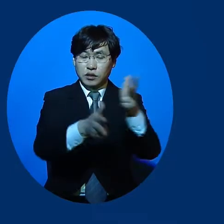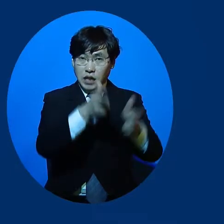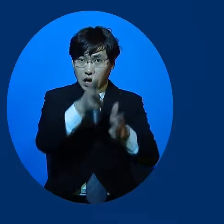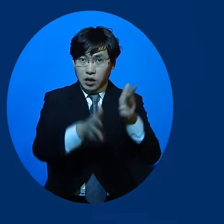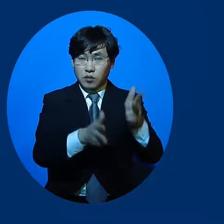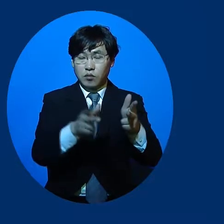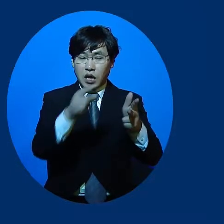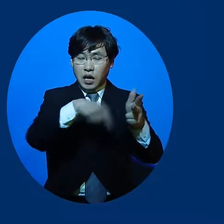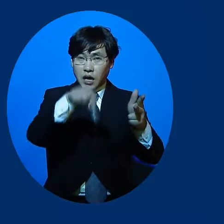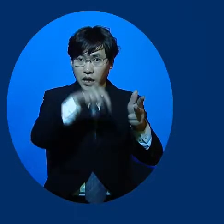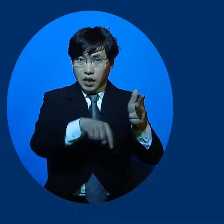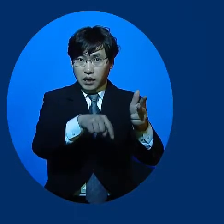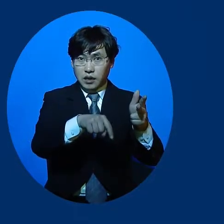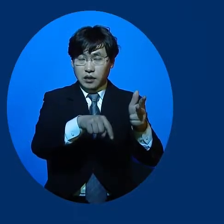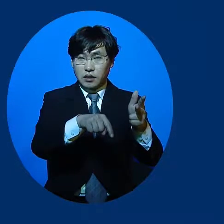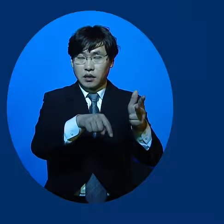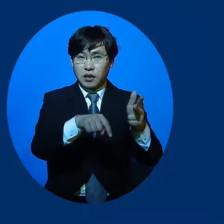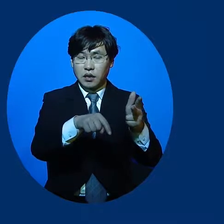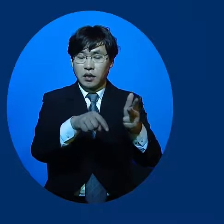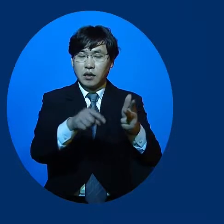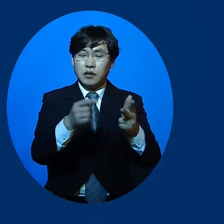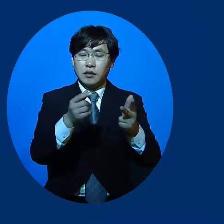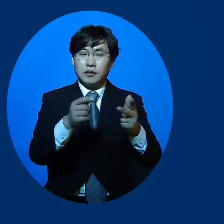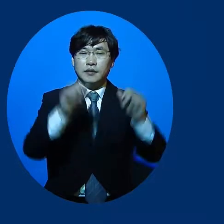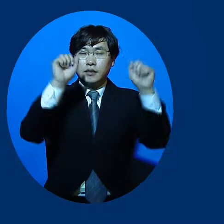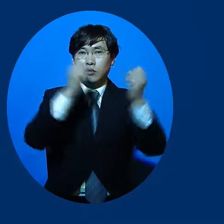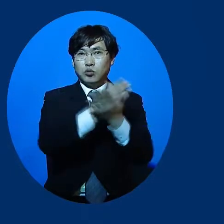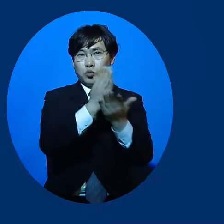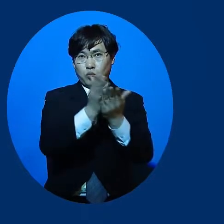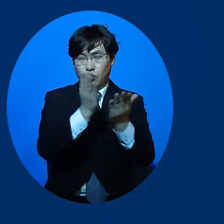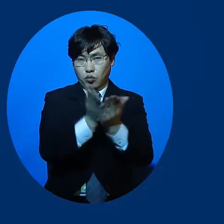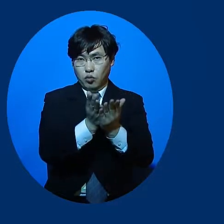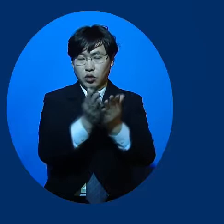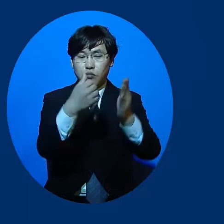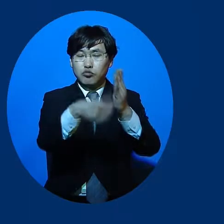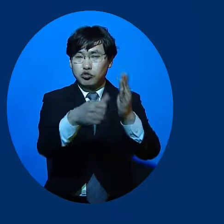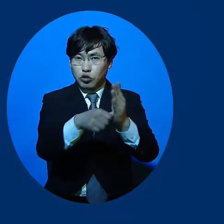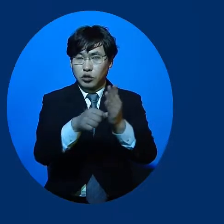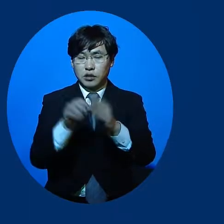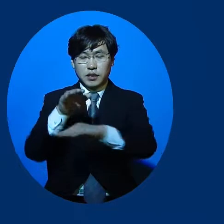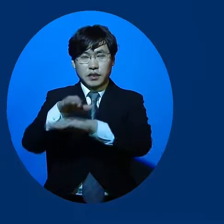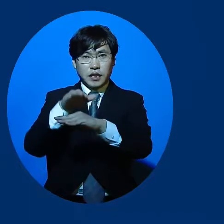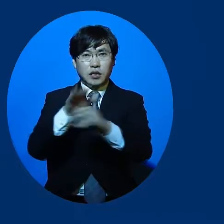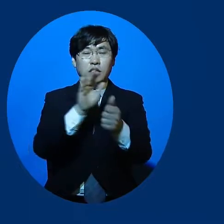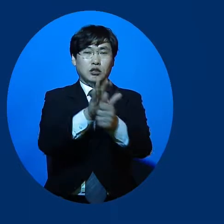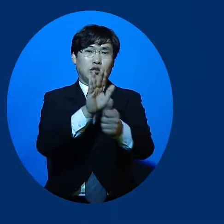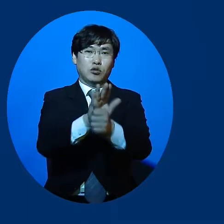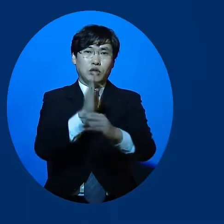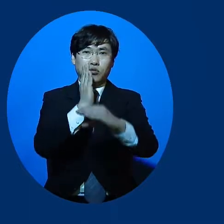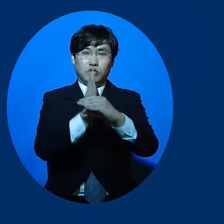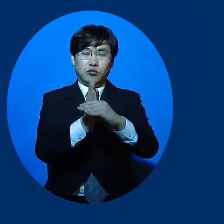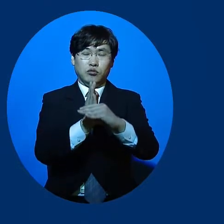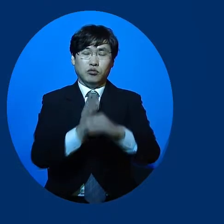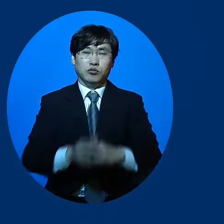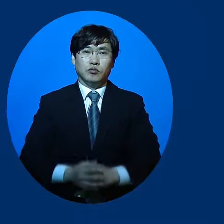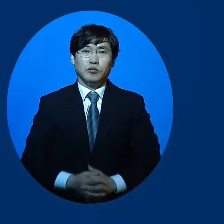일환으로 주요 종목별 용품 및 차량을 구매하여 지원하고 있는데